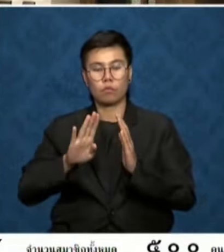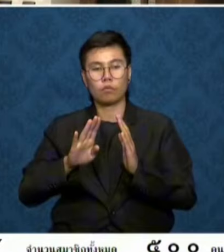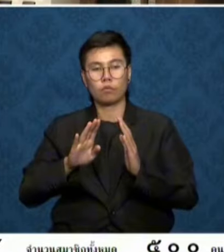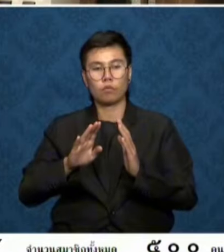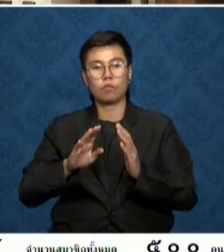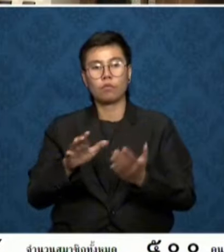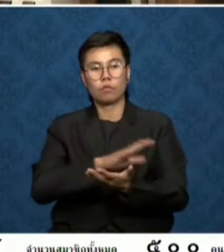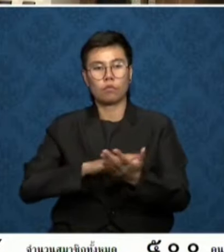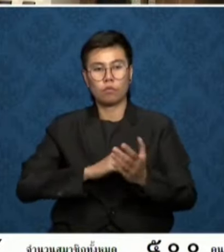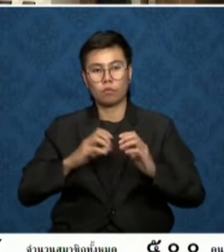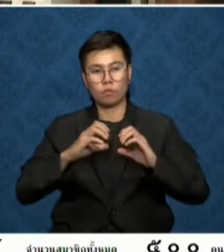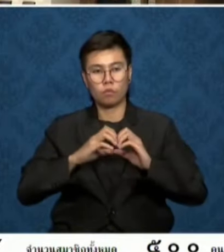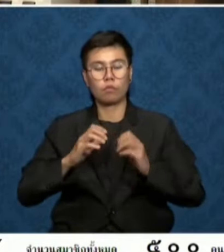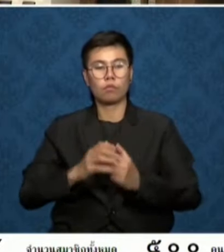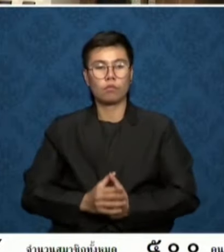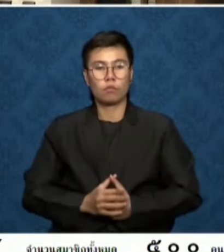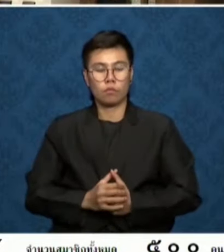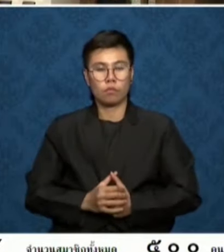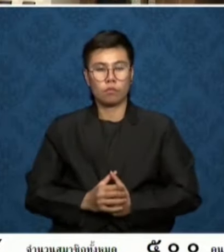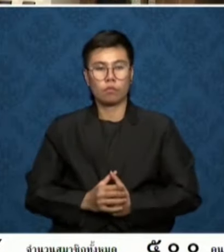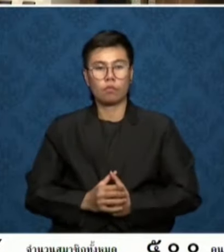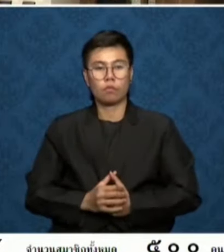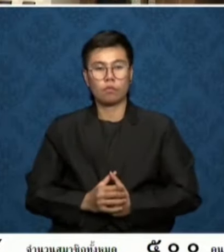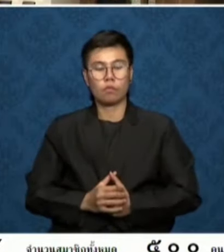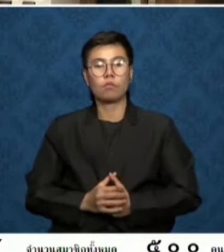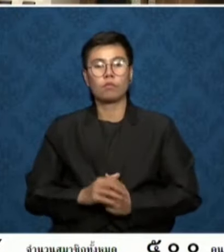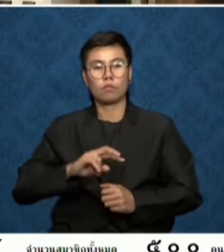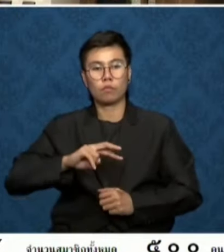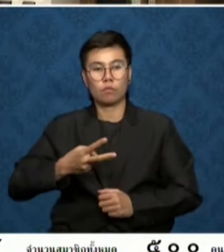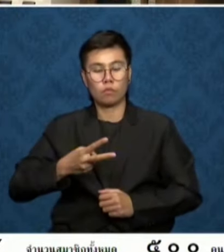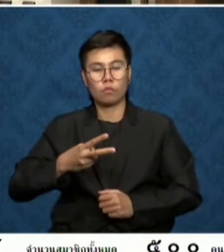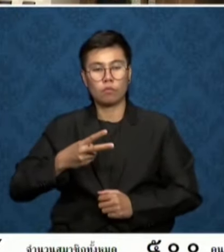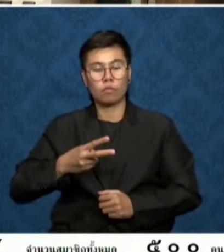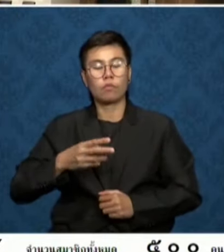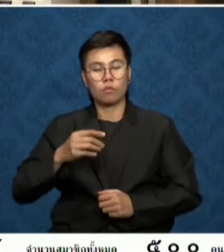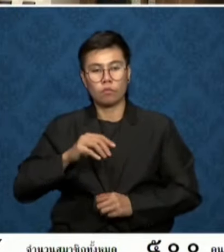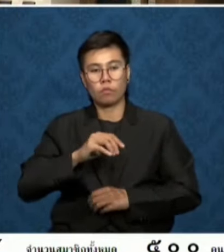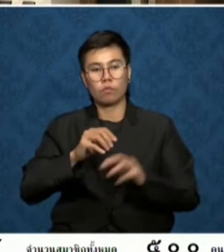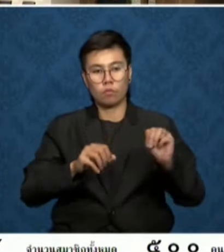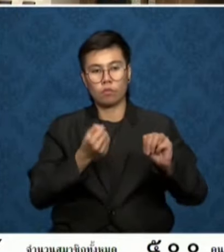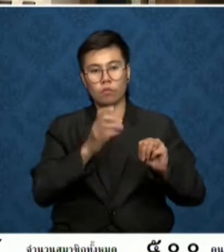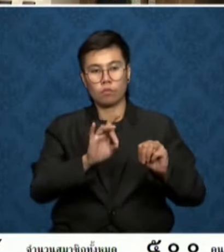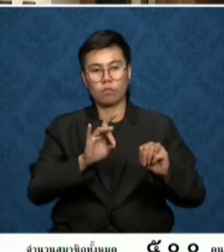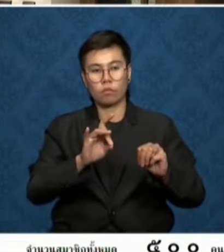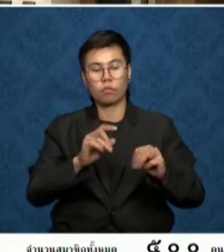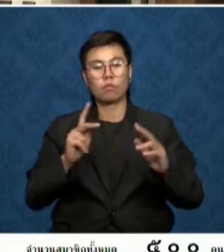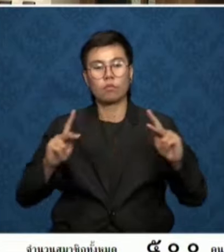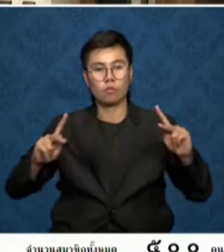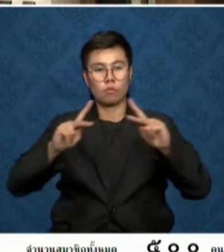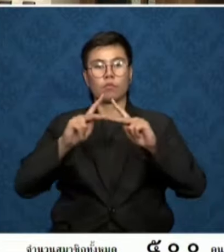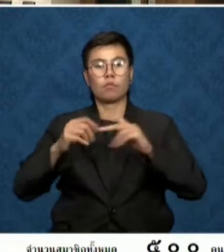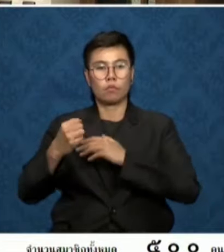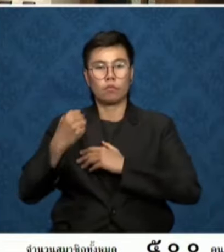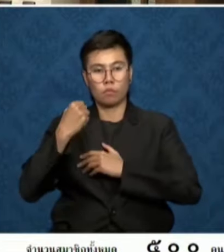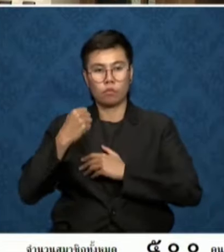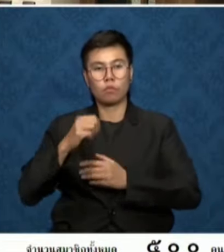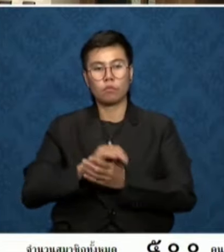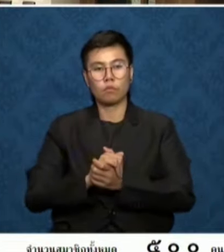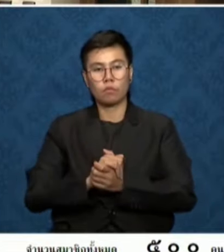จไทยค่ะท่านประธานคะตามที่ดิฉันได้ประยติปรับลดงบประมาณมาตรา18ของกระทรวงพลังงานไว้